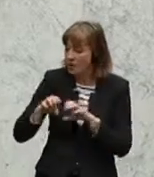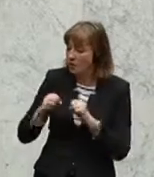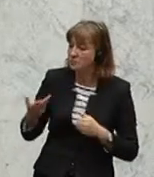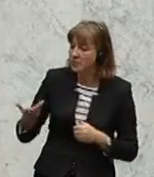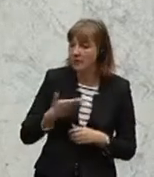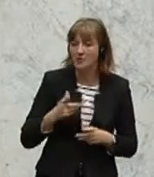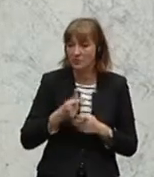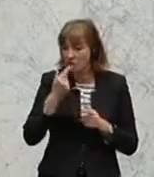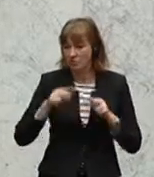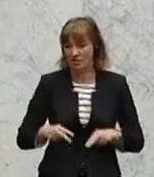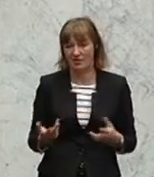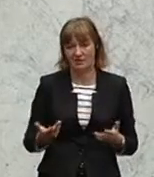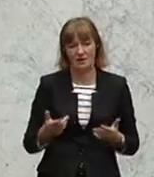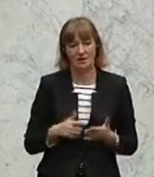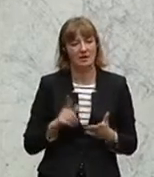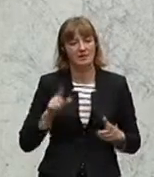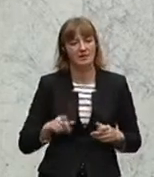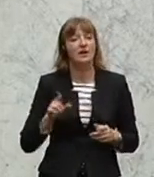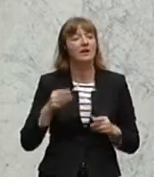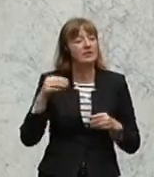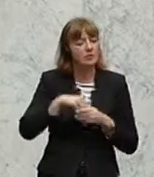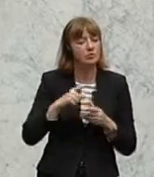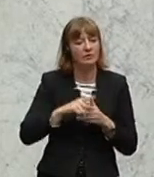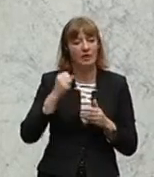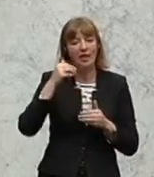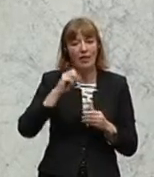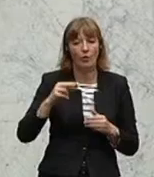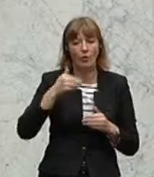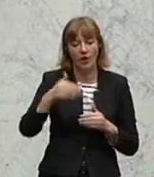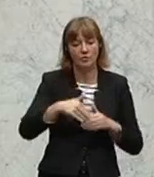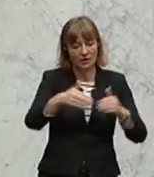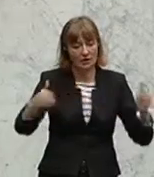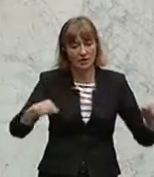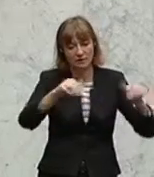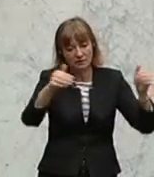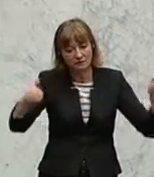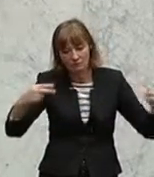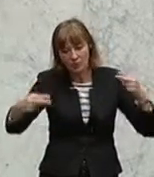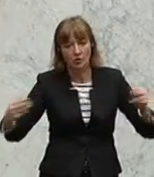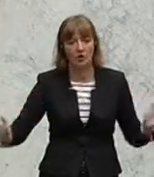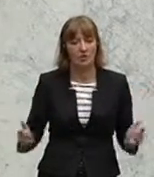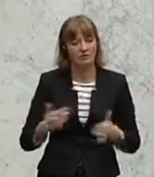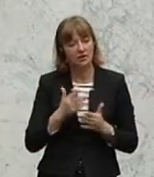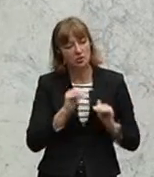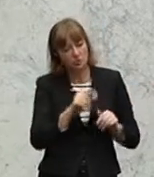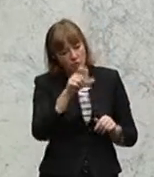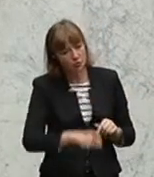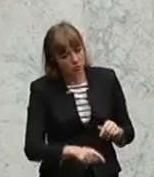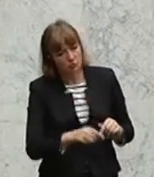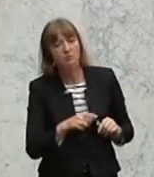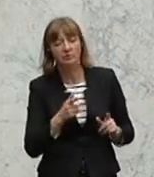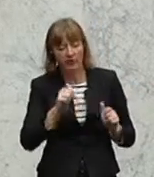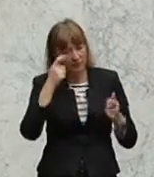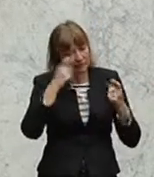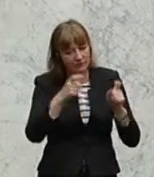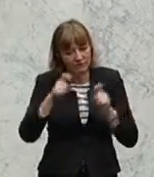den Menschenrechten. Dazu gehören Hotspots an den EU-Außengrenzen, wo Schutzsuchende vernünftig erst